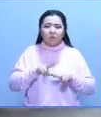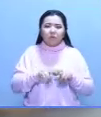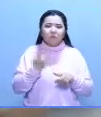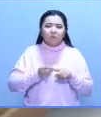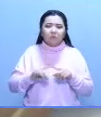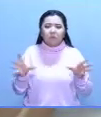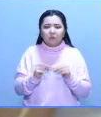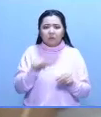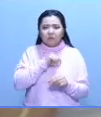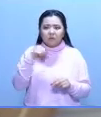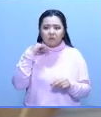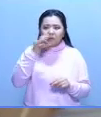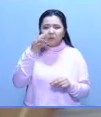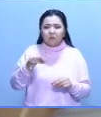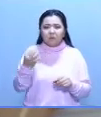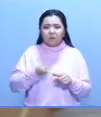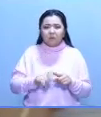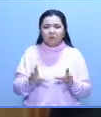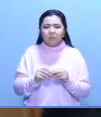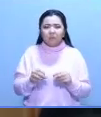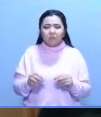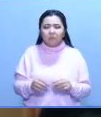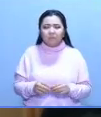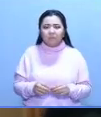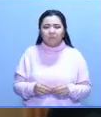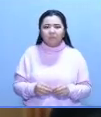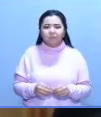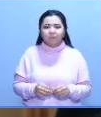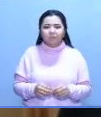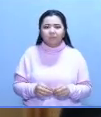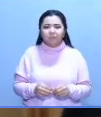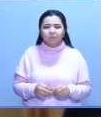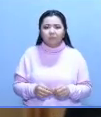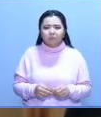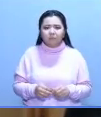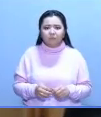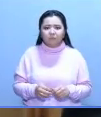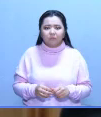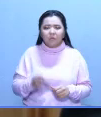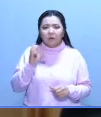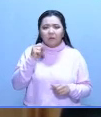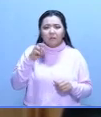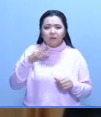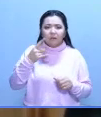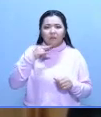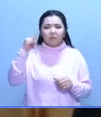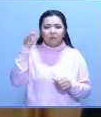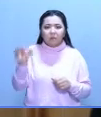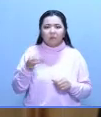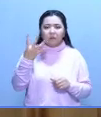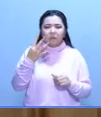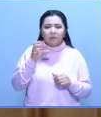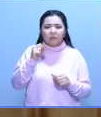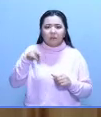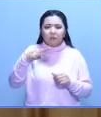жалғастырады. Айыпталушы өз кінәсін толық мойындаған. Статьями 431, части 1, пункт 7. Қазақстан Республикасы қылмыстық